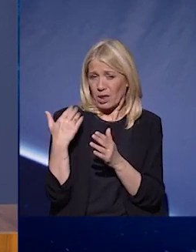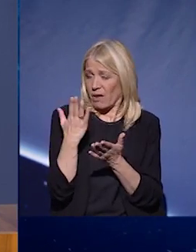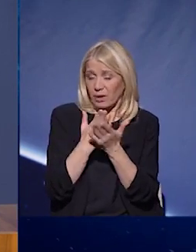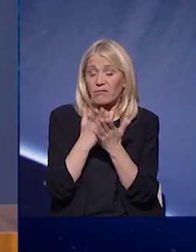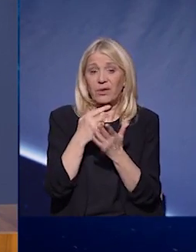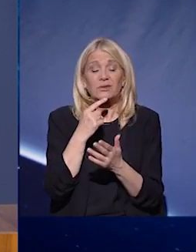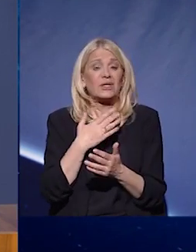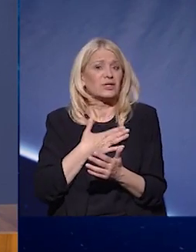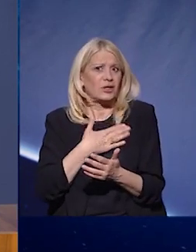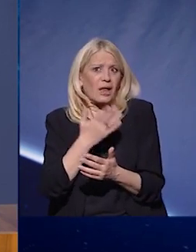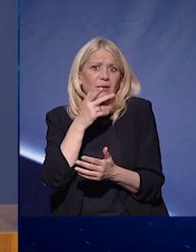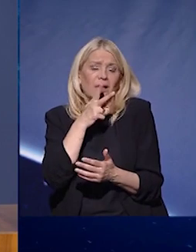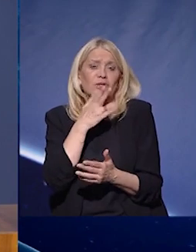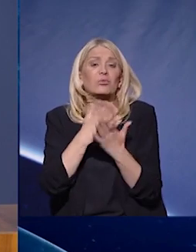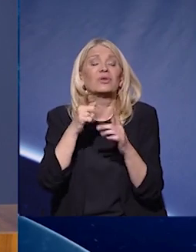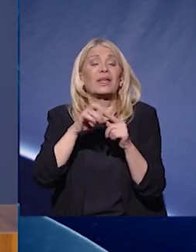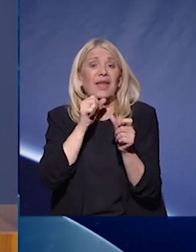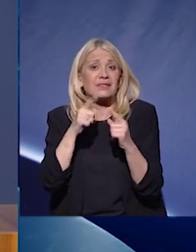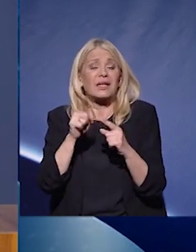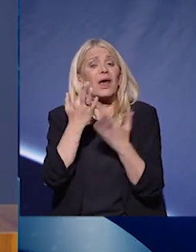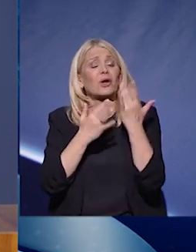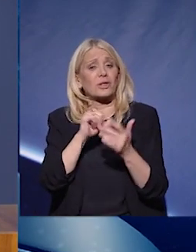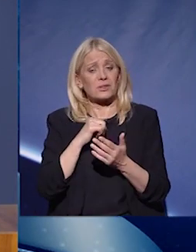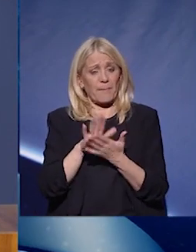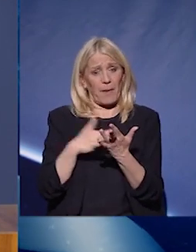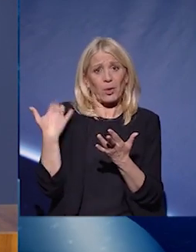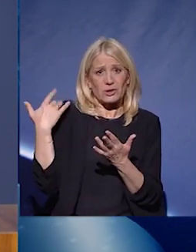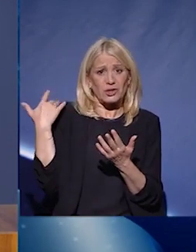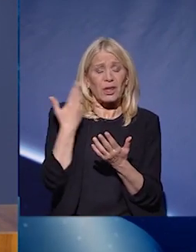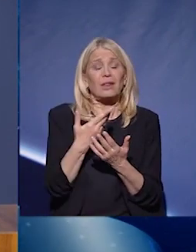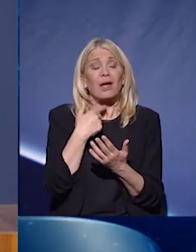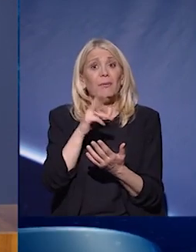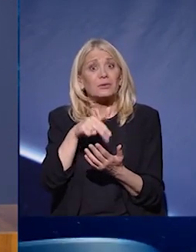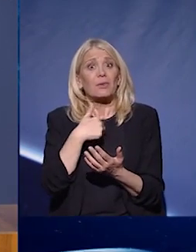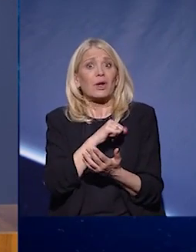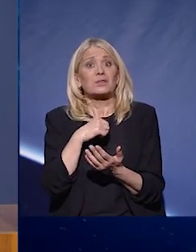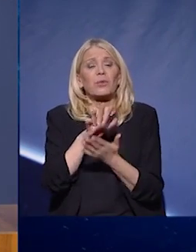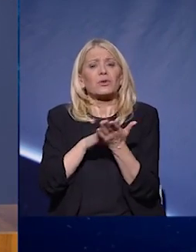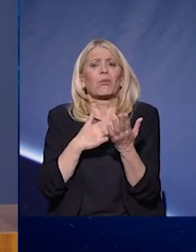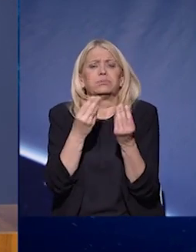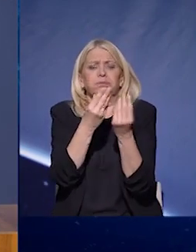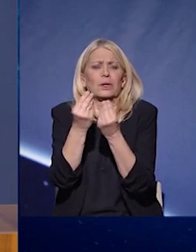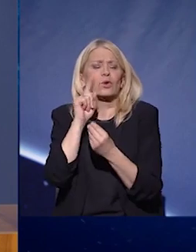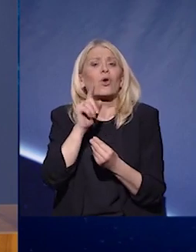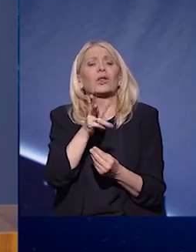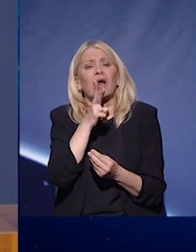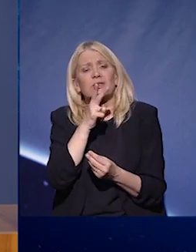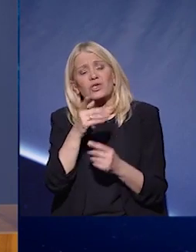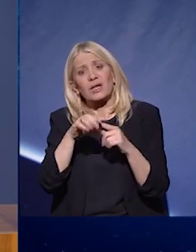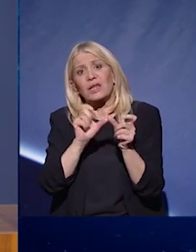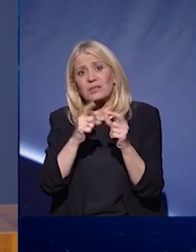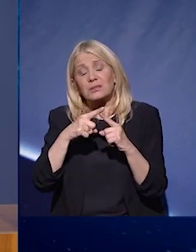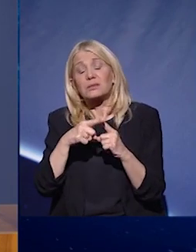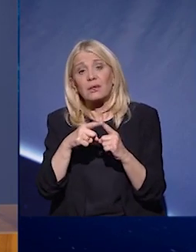sa željom da bude testirano, ne računajući sam početak. U samom početku smo imali masu onih koji su želeli da se